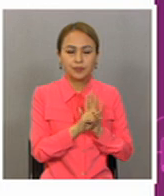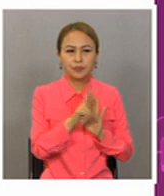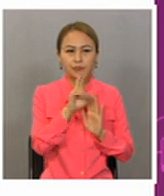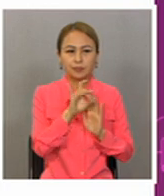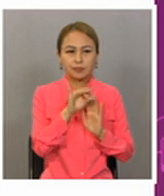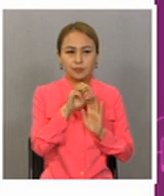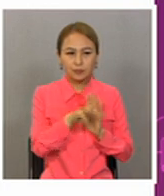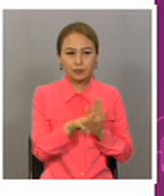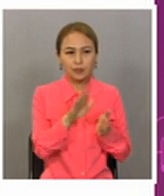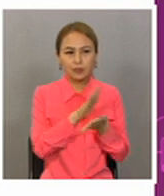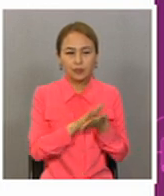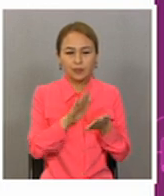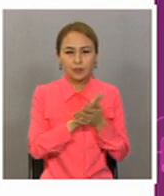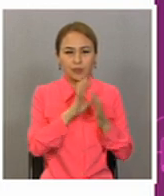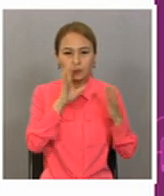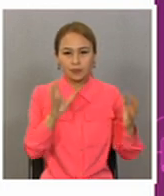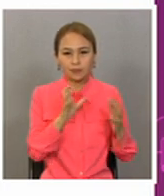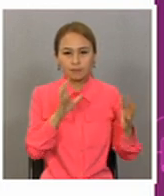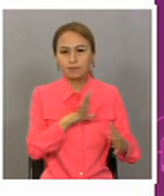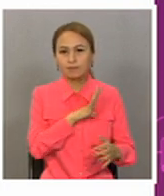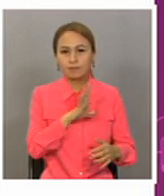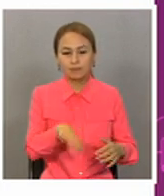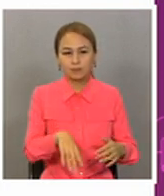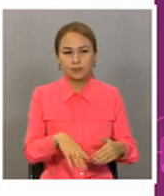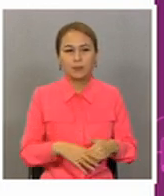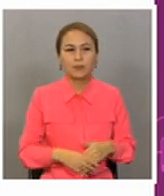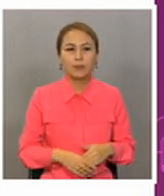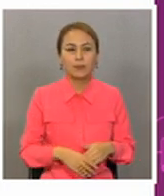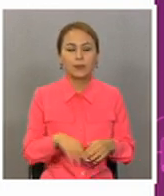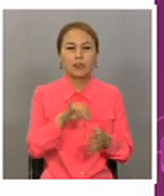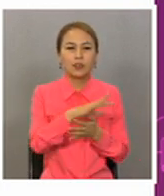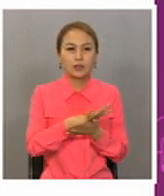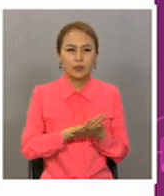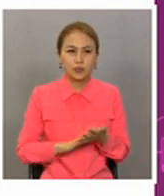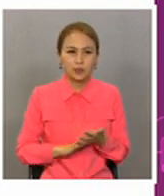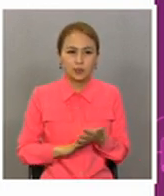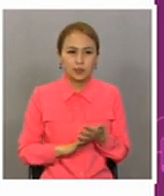Кәрімнің тазалықты сақтамауы. Жалғасуы.